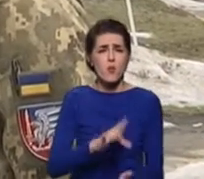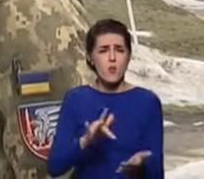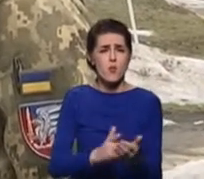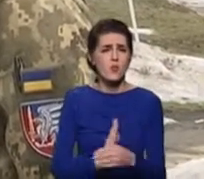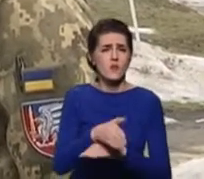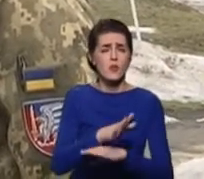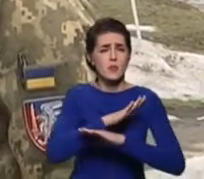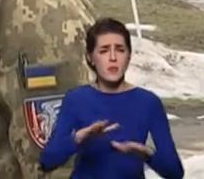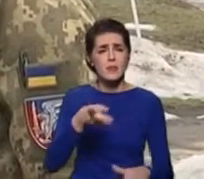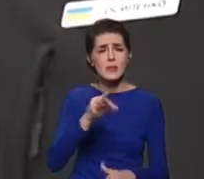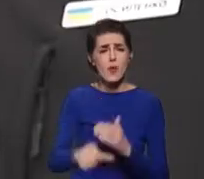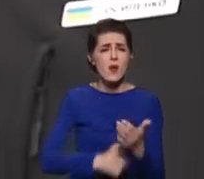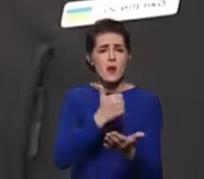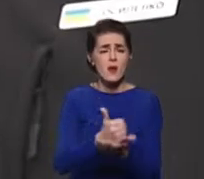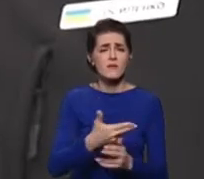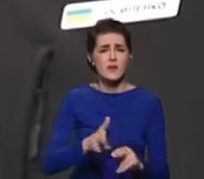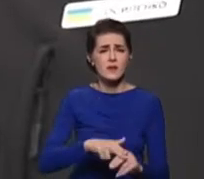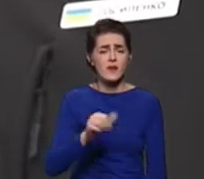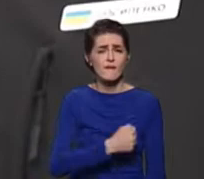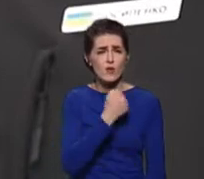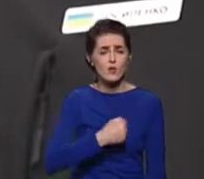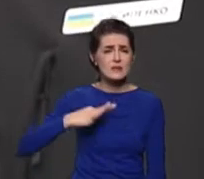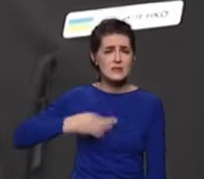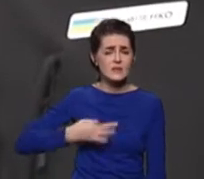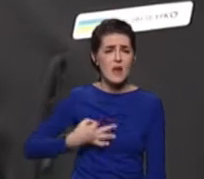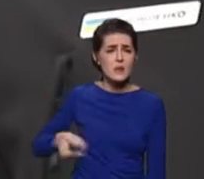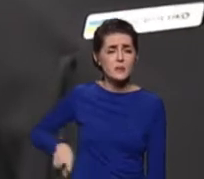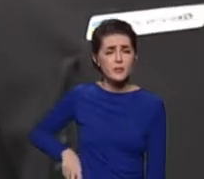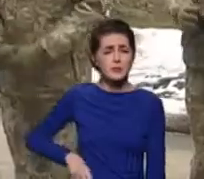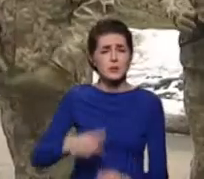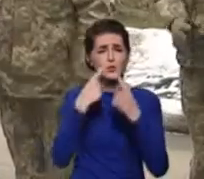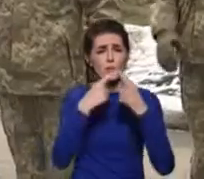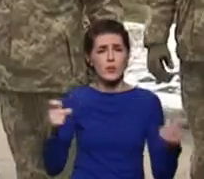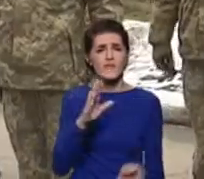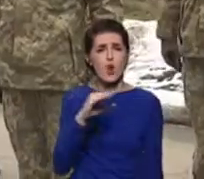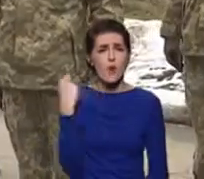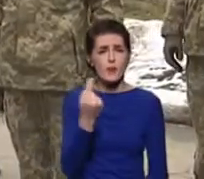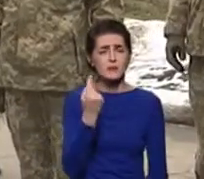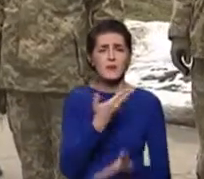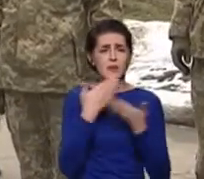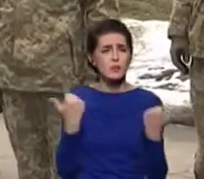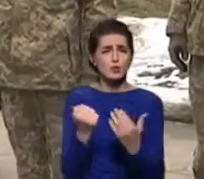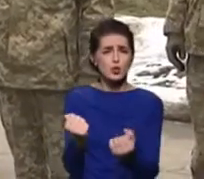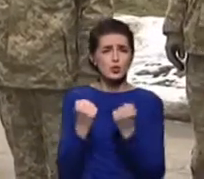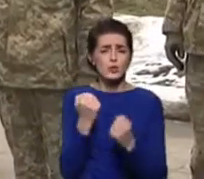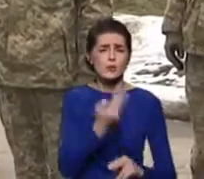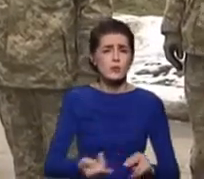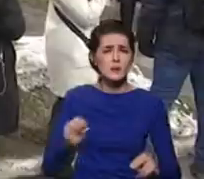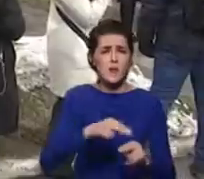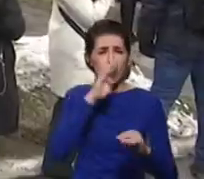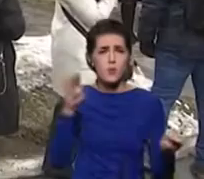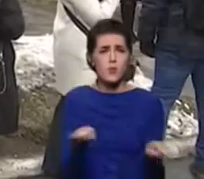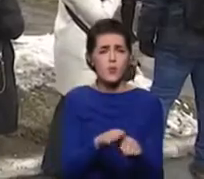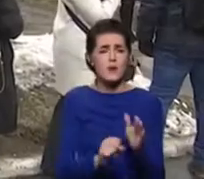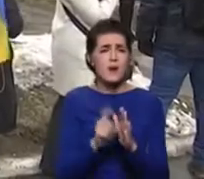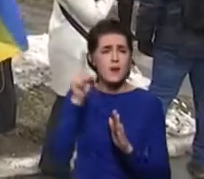було, а голова обласної військово-цивільної адміністрації заявив, що в області немає захисту від подібних